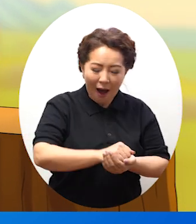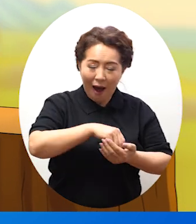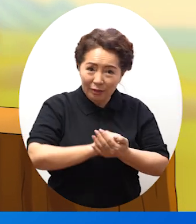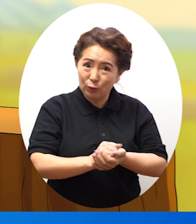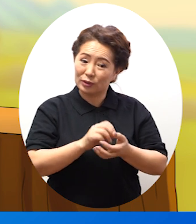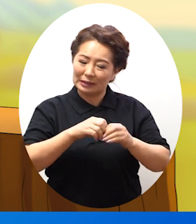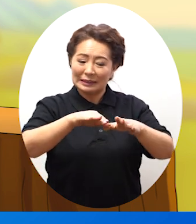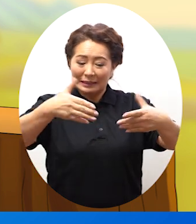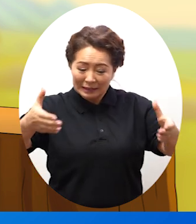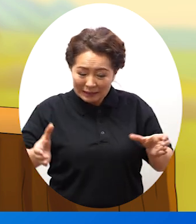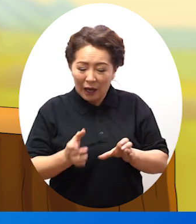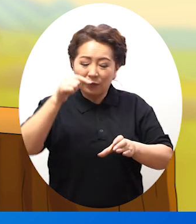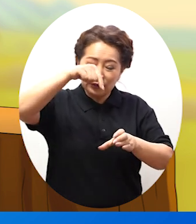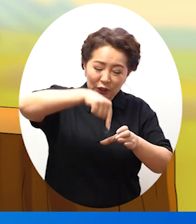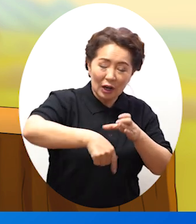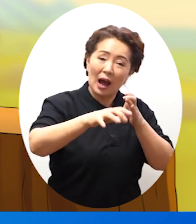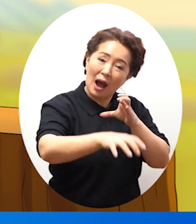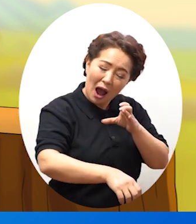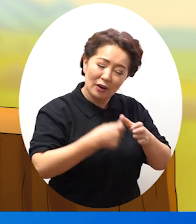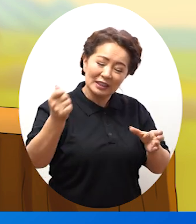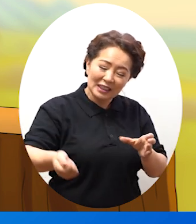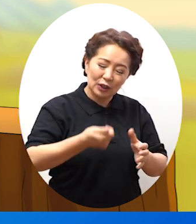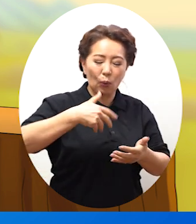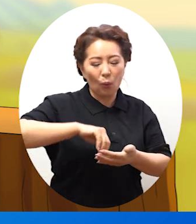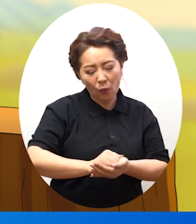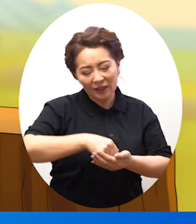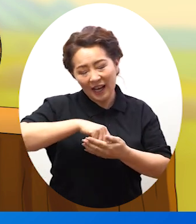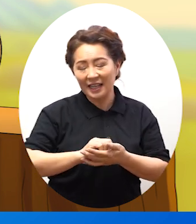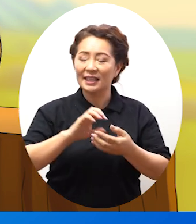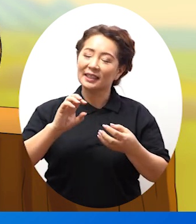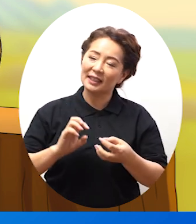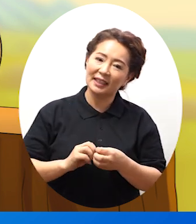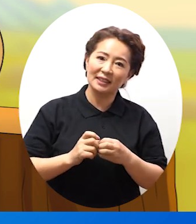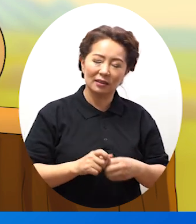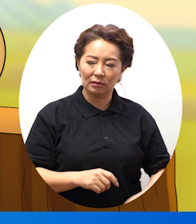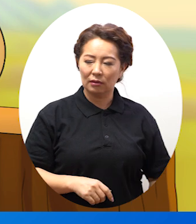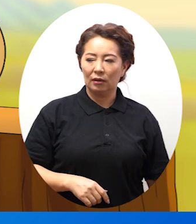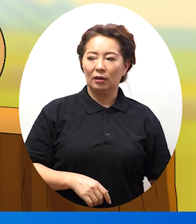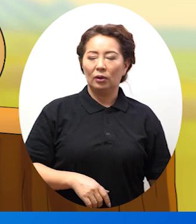хийсэн, савны ёроолоос авсан, шанаг гурлаар хийсэн.